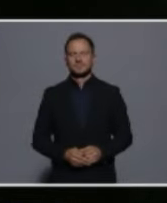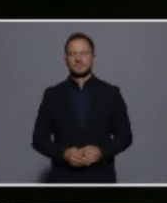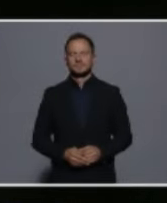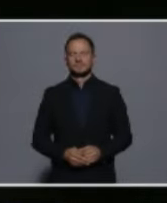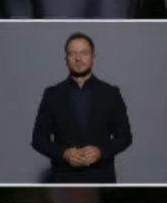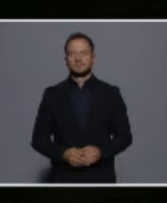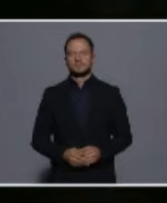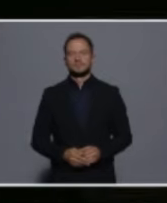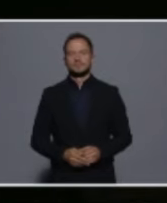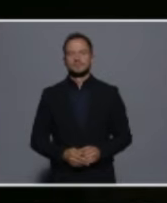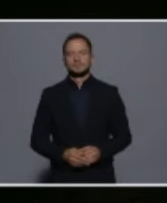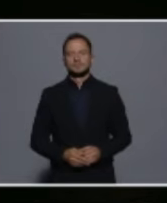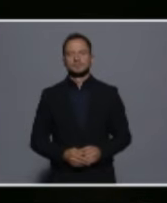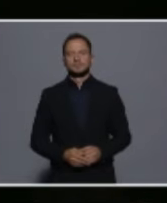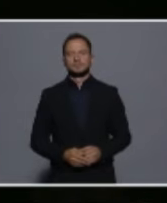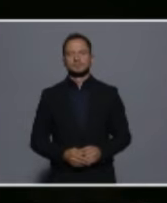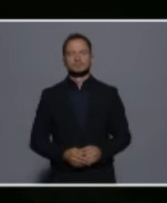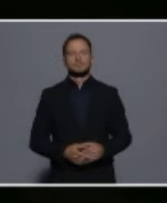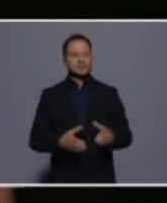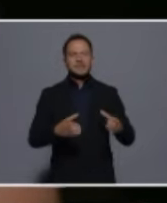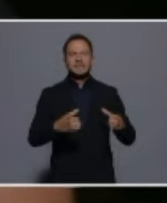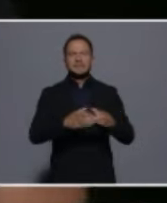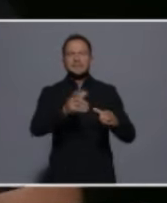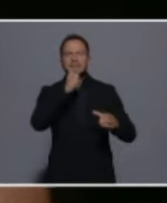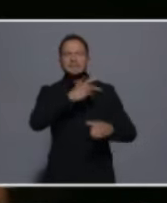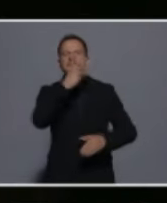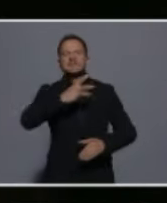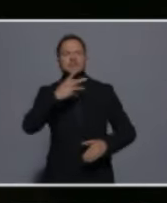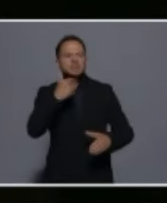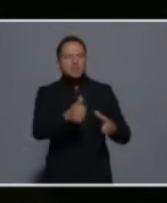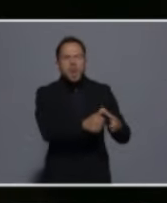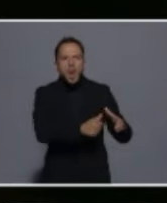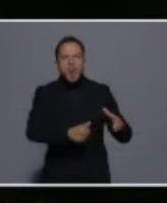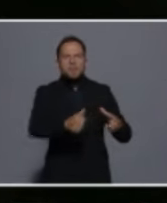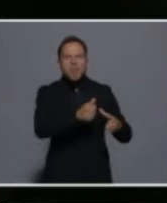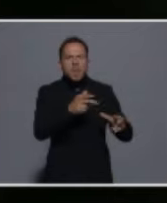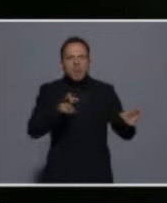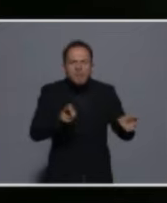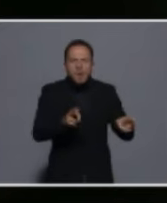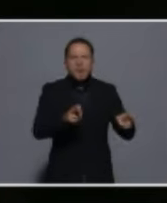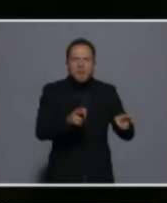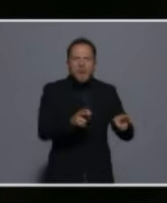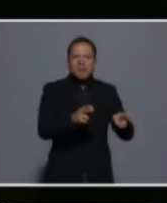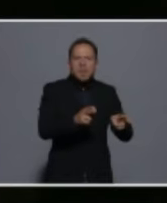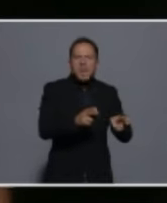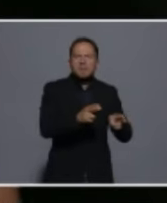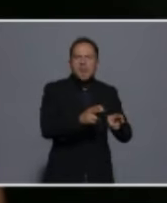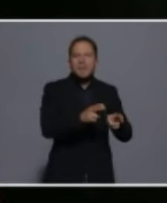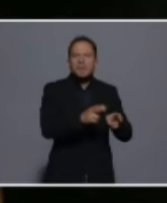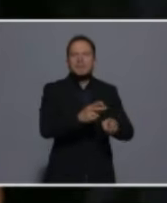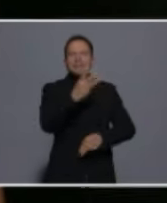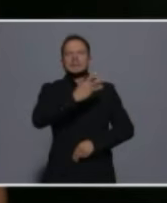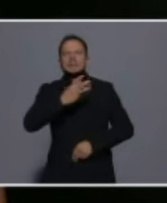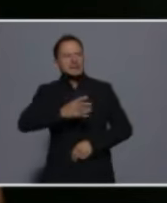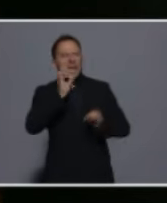Ένα ΣΥΡΙΖΑ μόνος. Να συρρυκνώνεται συνεχώς ένα ΣΥΡΙΖΑ